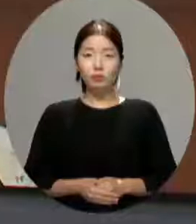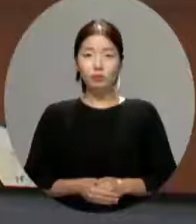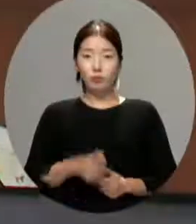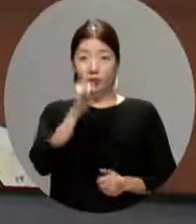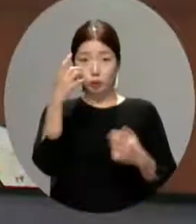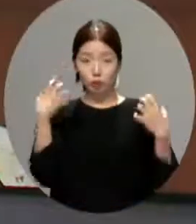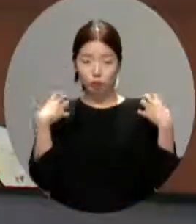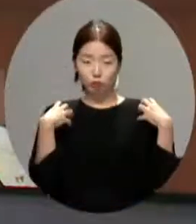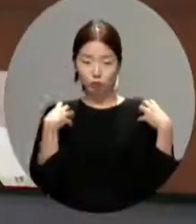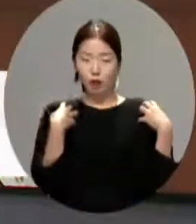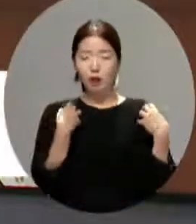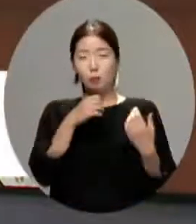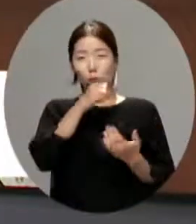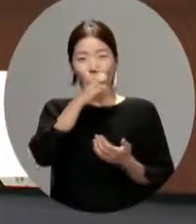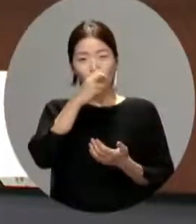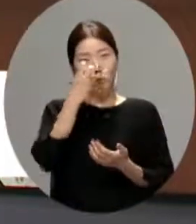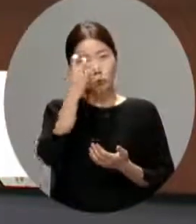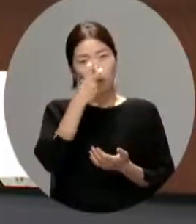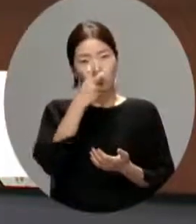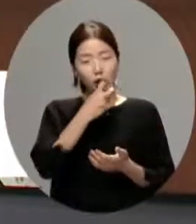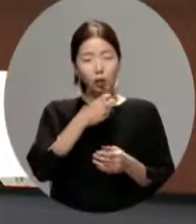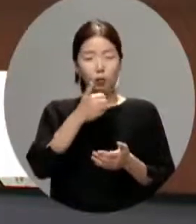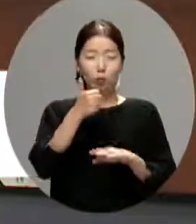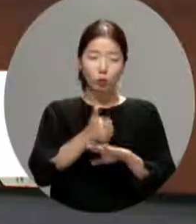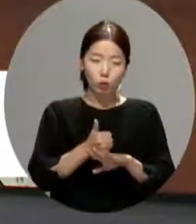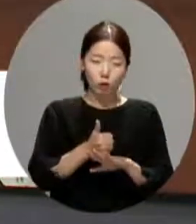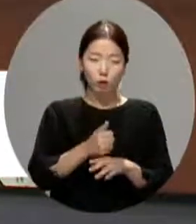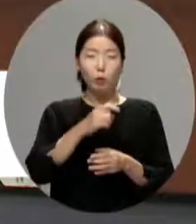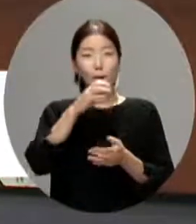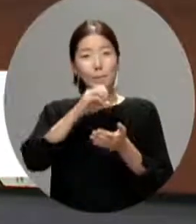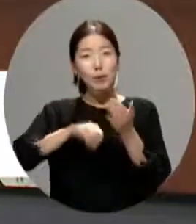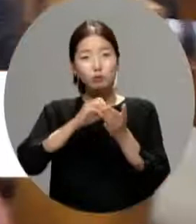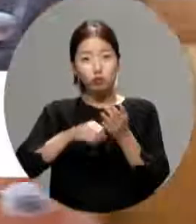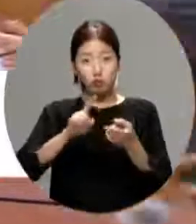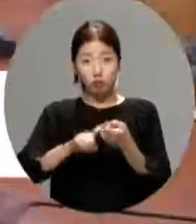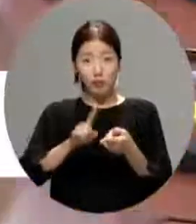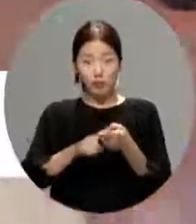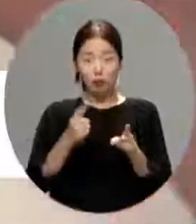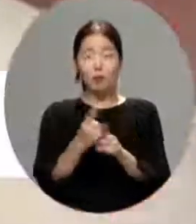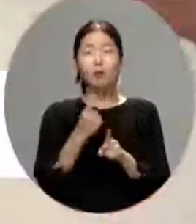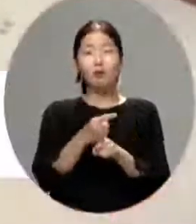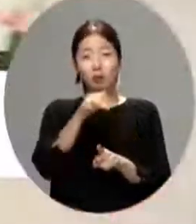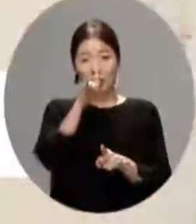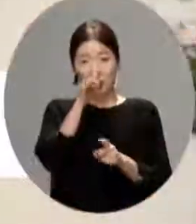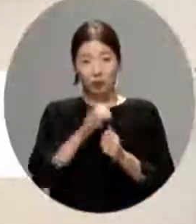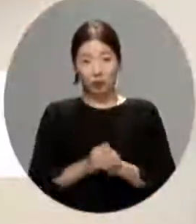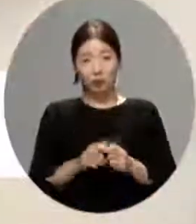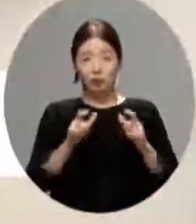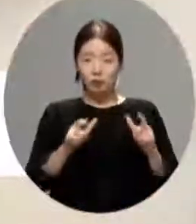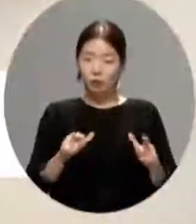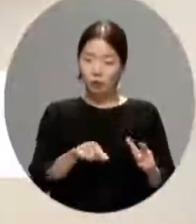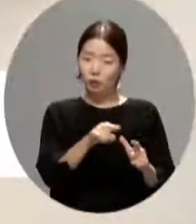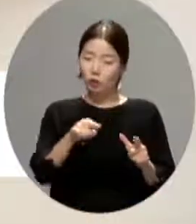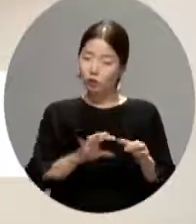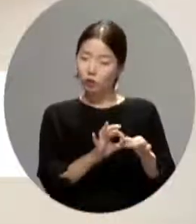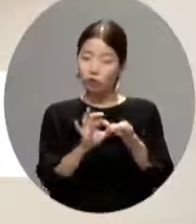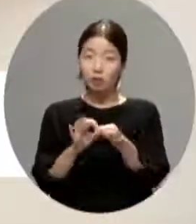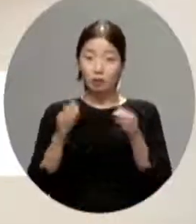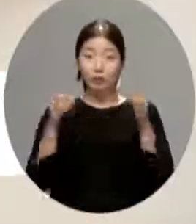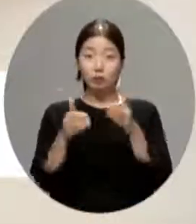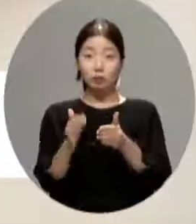정부가 예비타당성 조사의 면제 요건을 강화하는 증 제도 개편에 나서면서 지역에 미칠 영향이